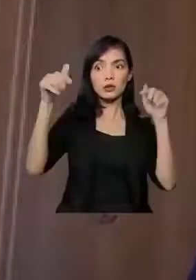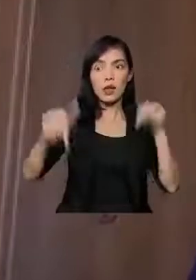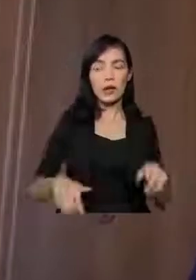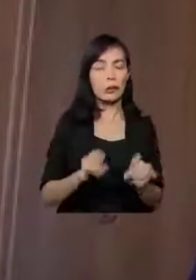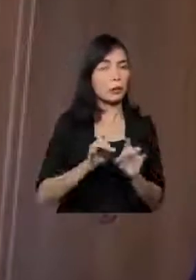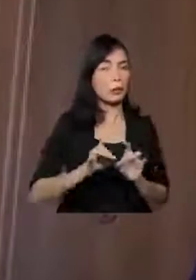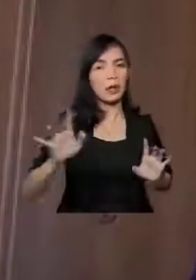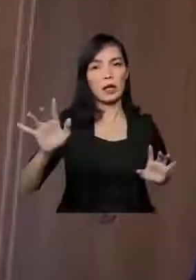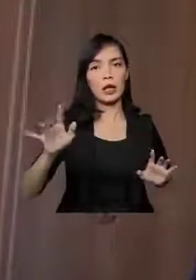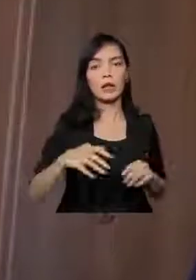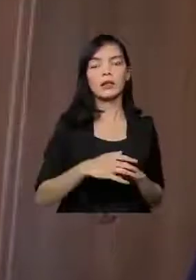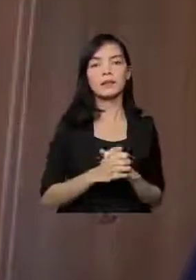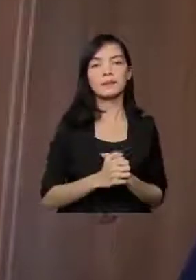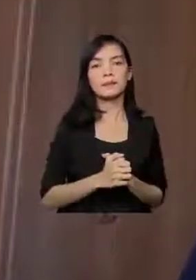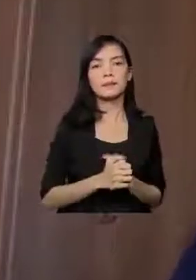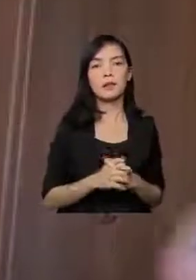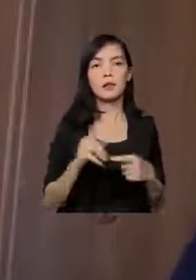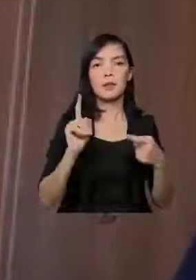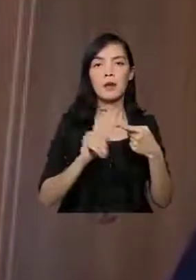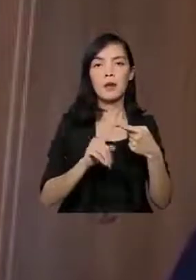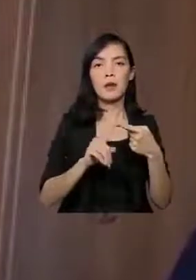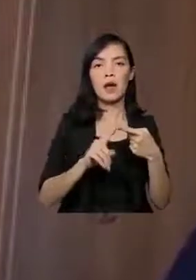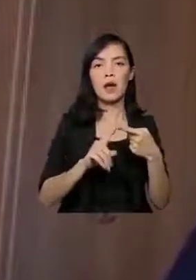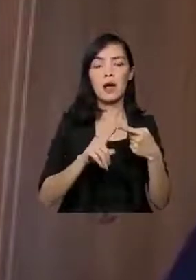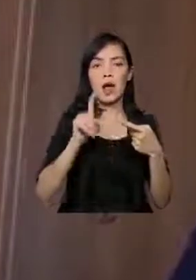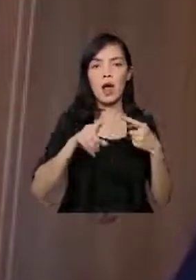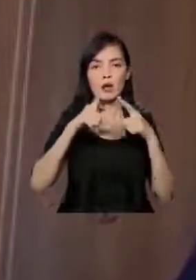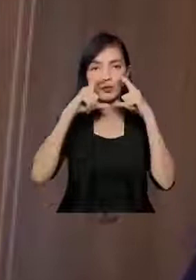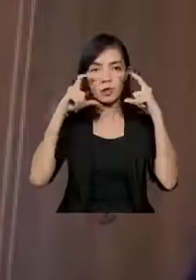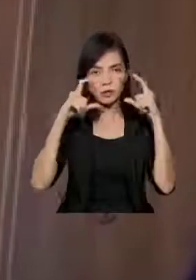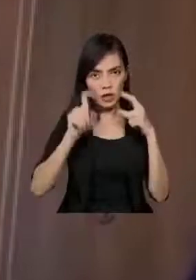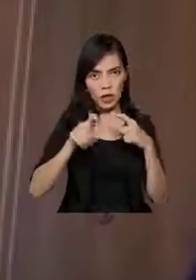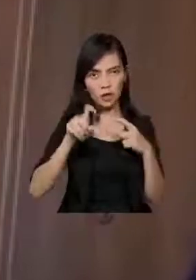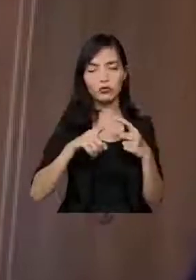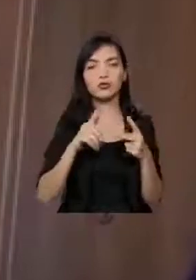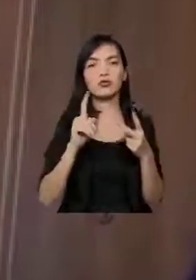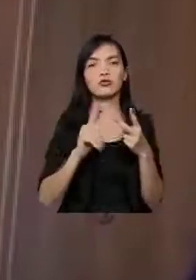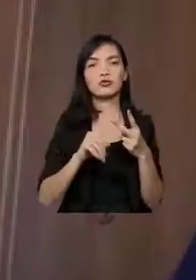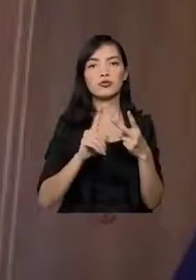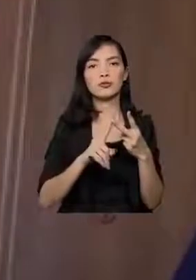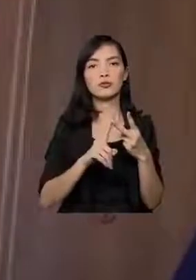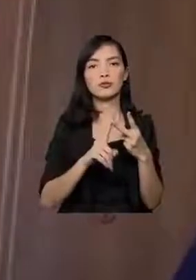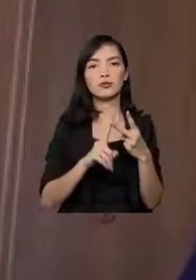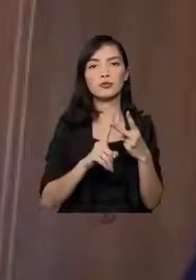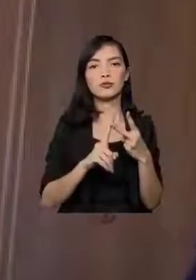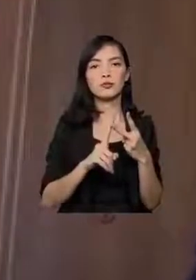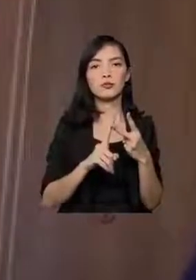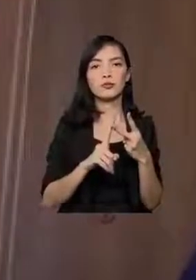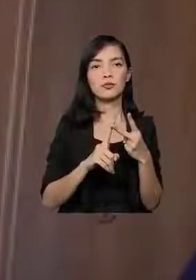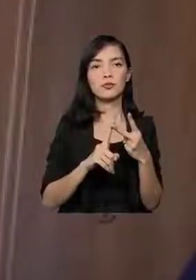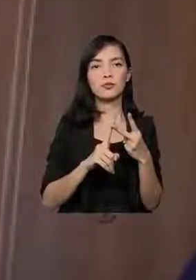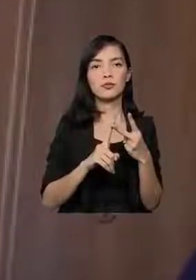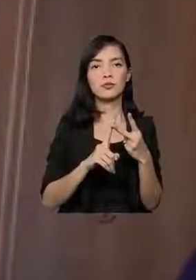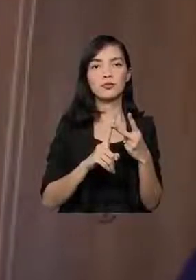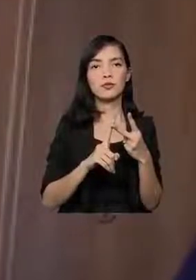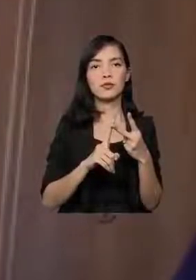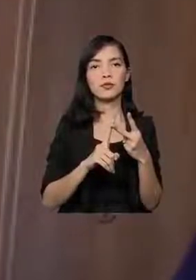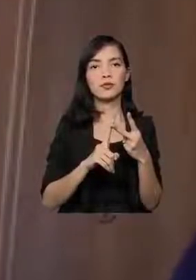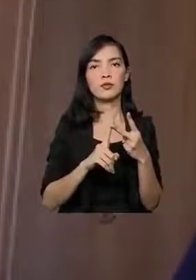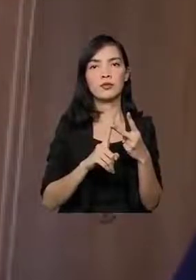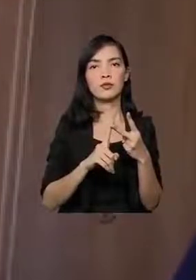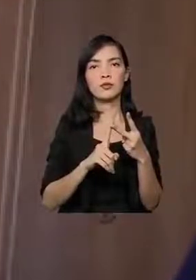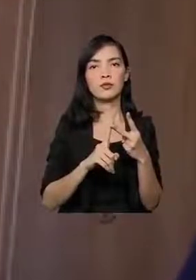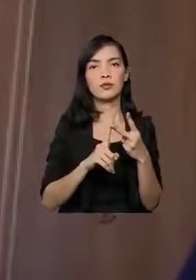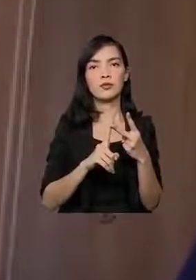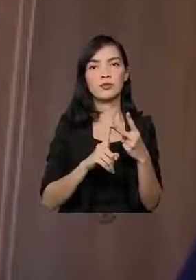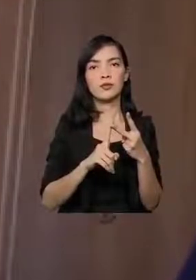yang pertama tentu saja kita harus pakai masker kemudian setiap orang yang datang ke shalat jumat